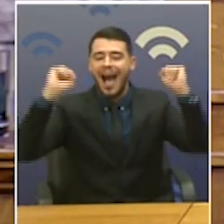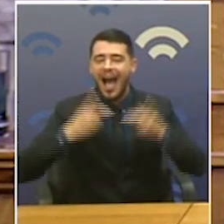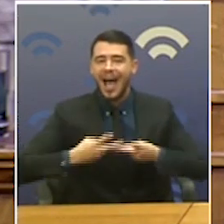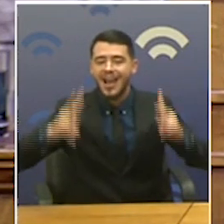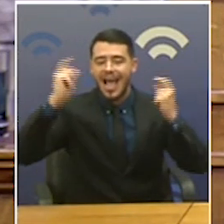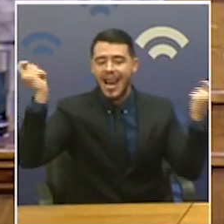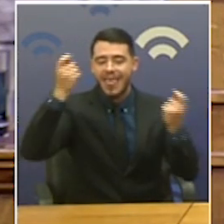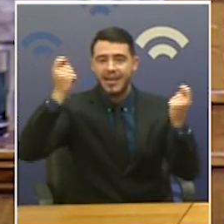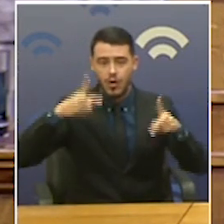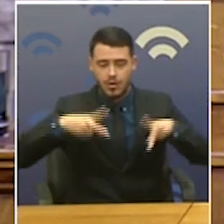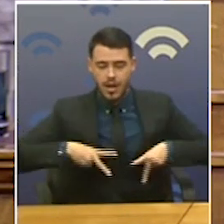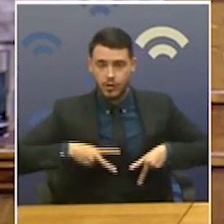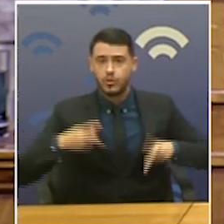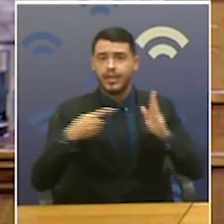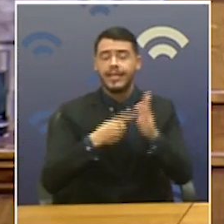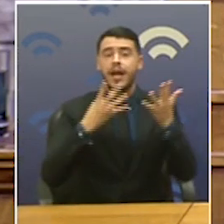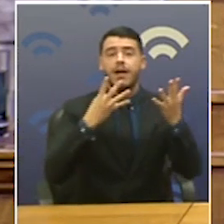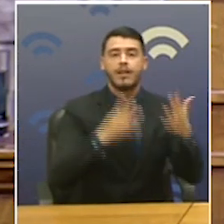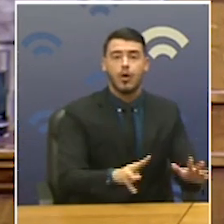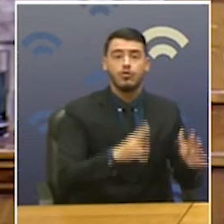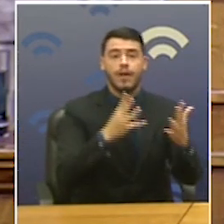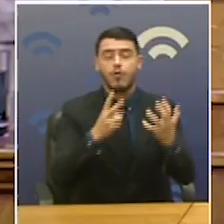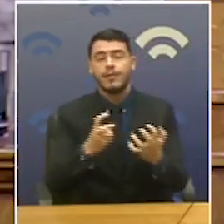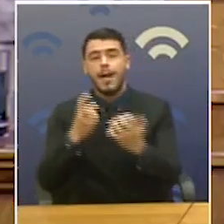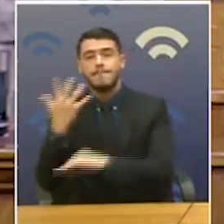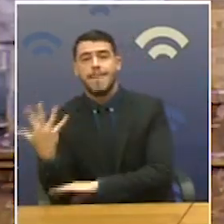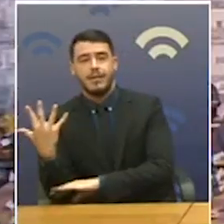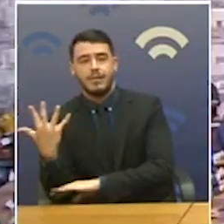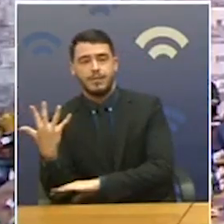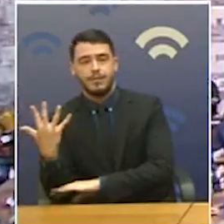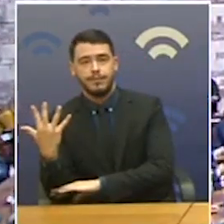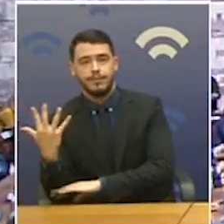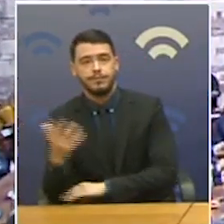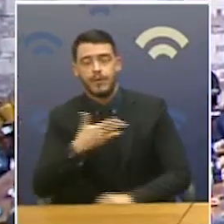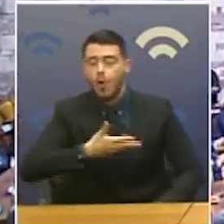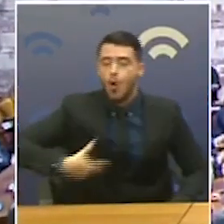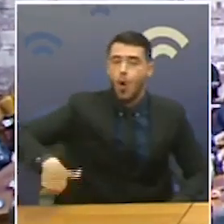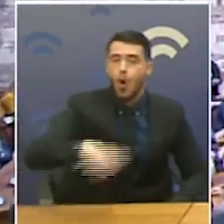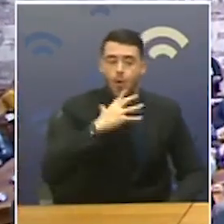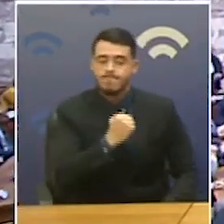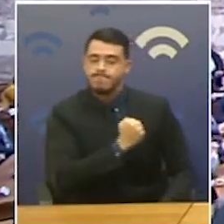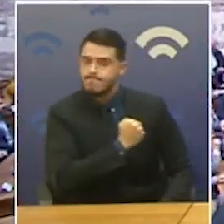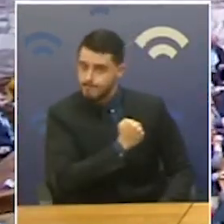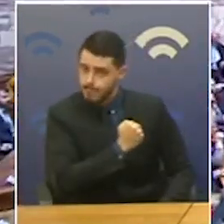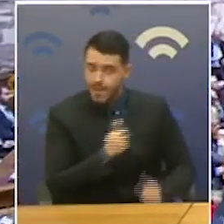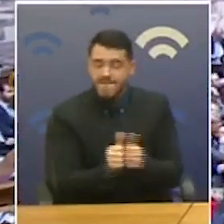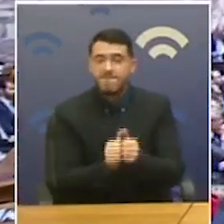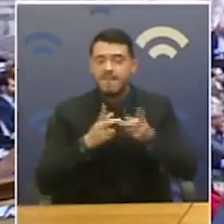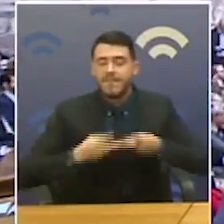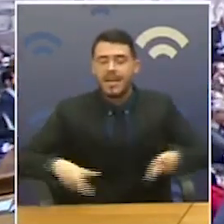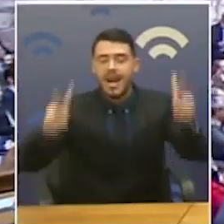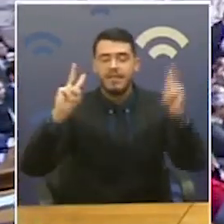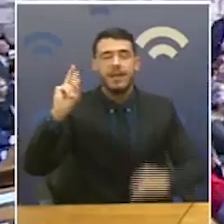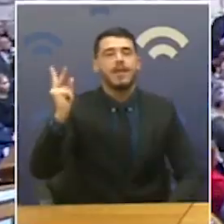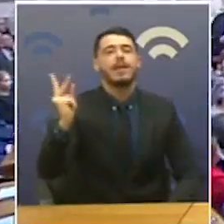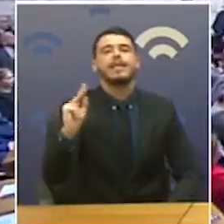το 1875. Πιστεί λοιπόν στη φιλελεύθερη κοινοβουλευτική δημοκρατία,